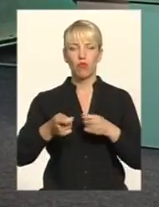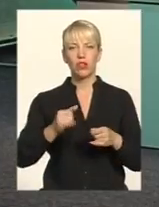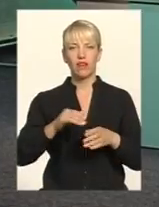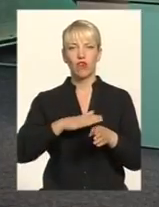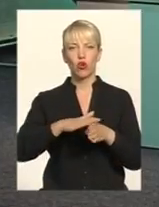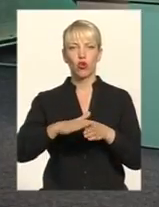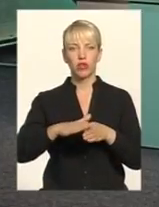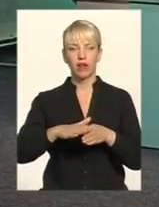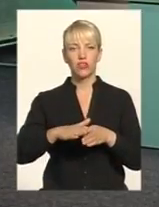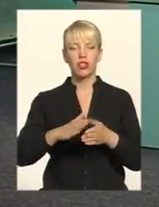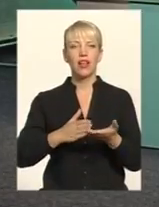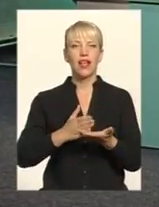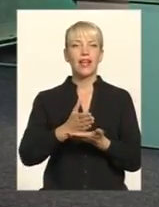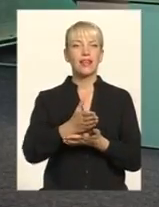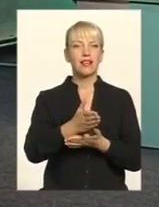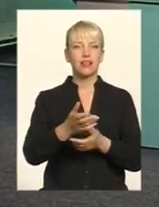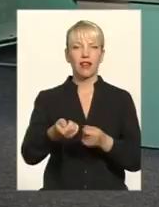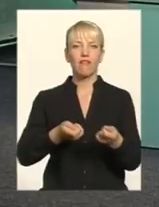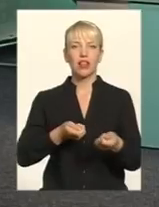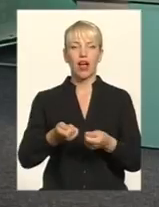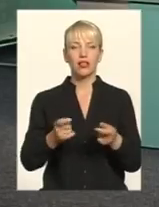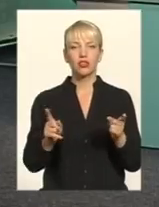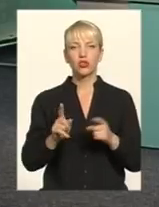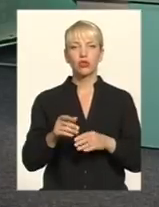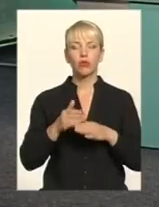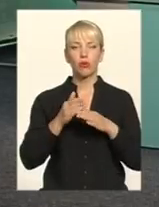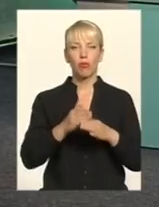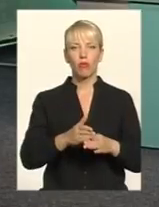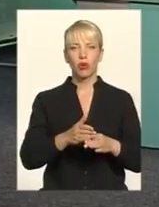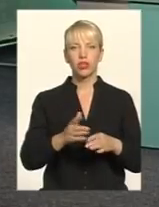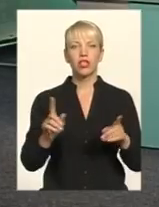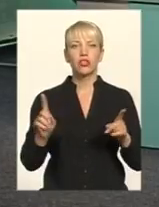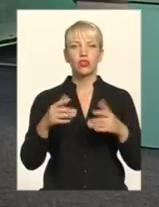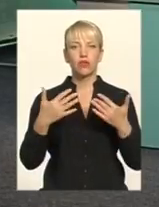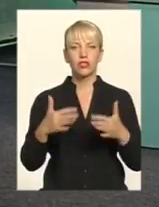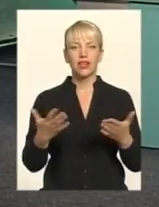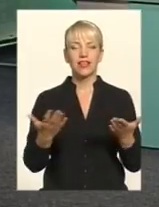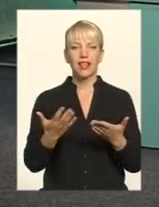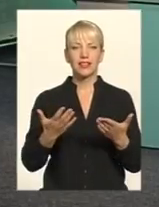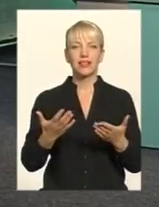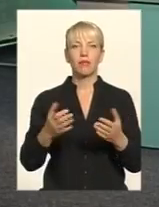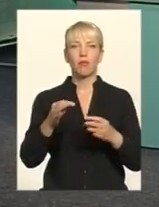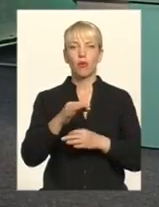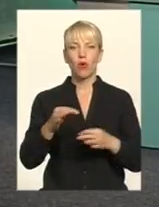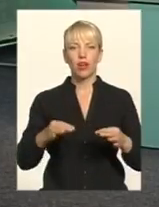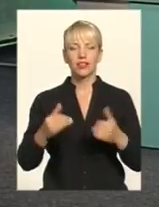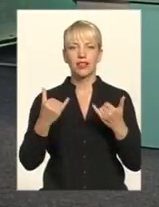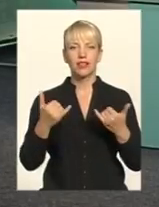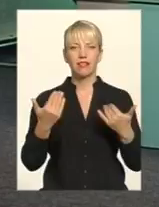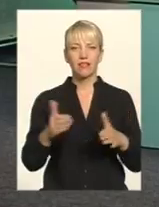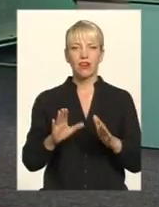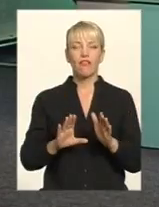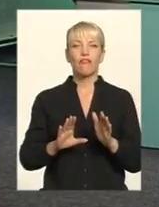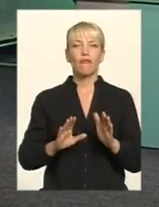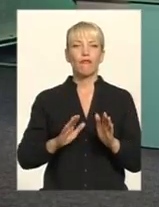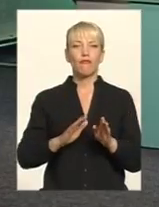гілка влади, щоб допомогти? Що вже, які проекти нині вже в процесі